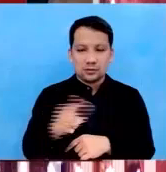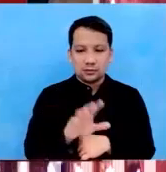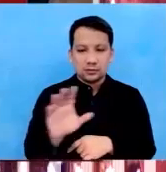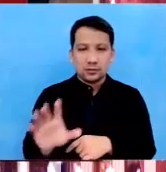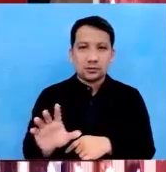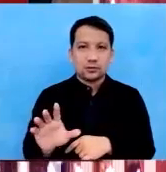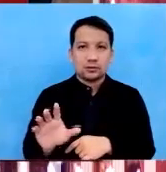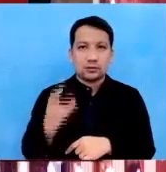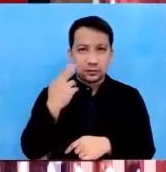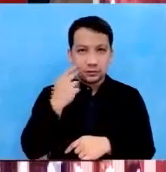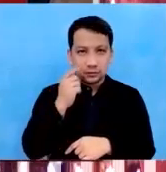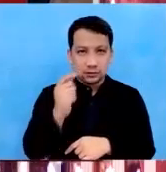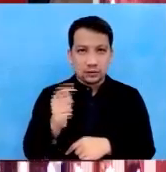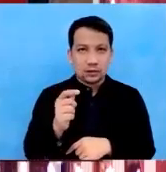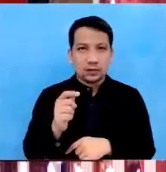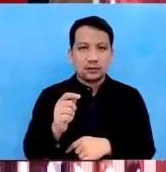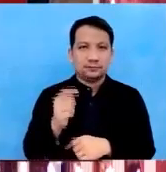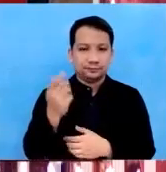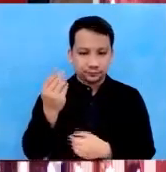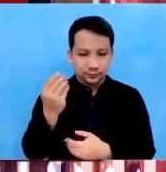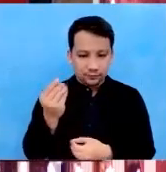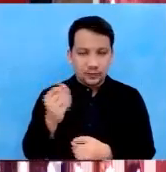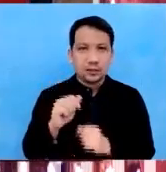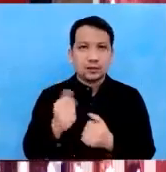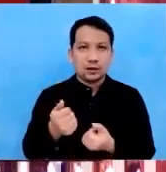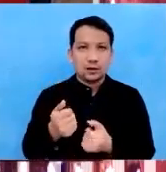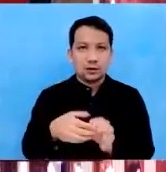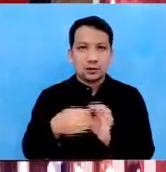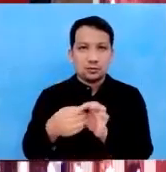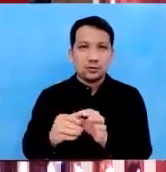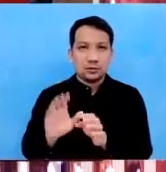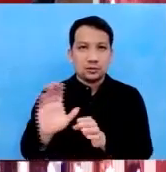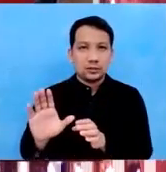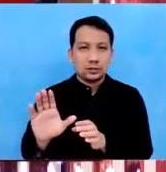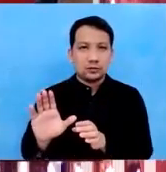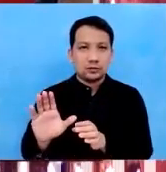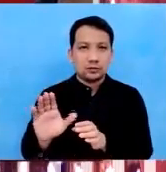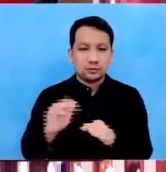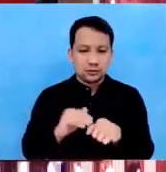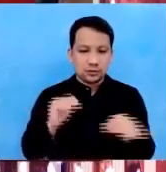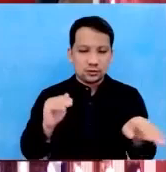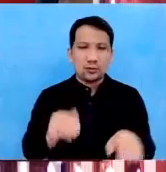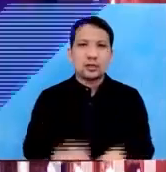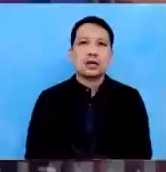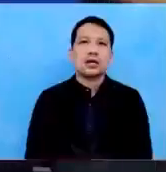Hannibal Talete. Hannibal, kumusta naman ang sitwasyon dyan at ang trapiko?